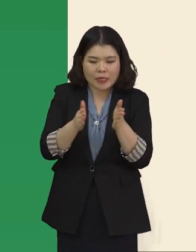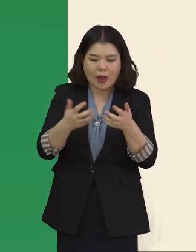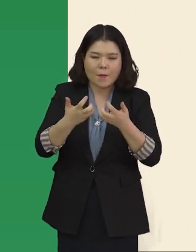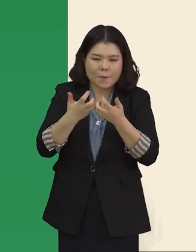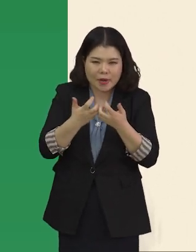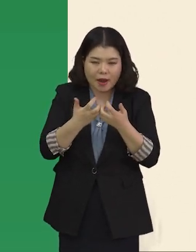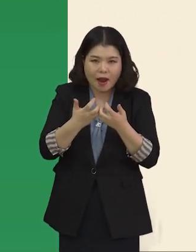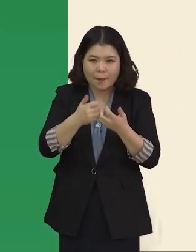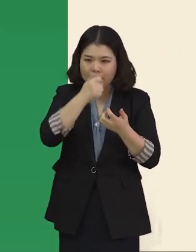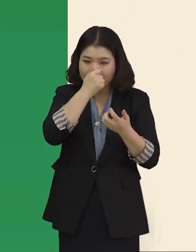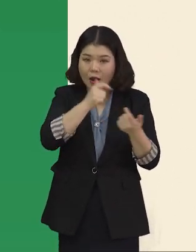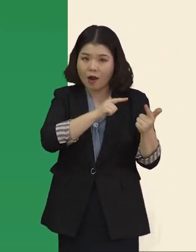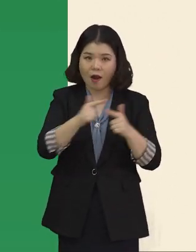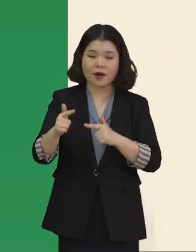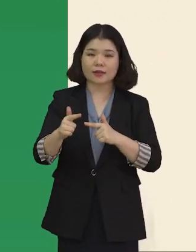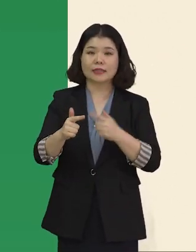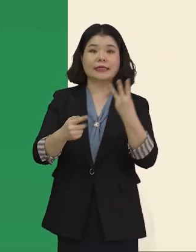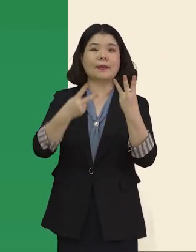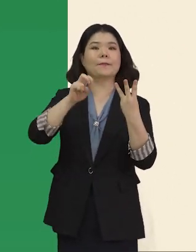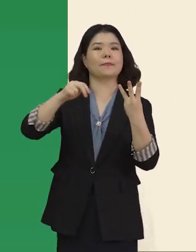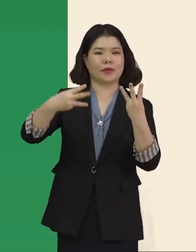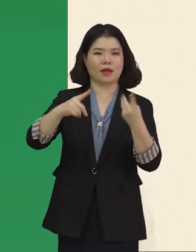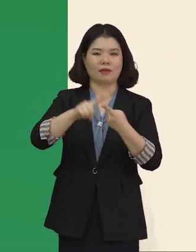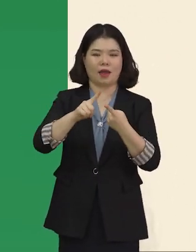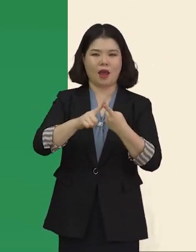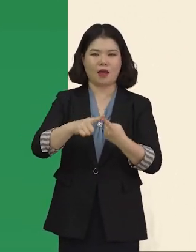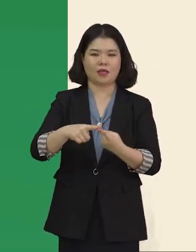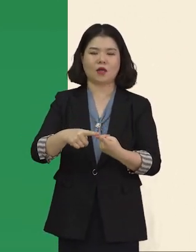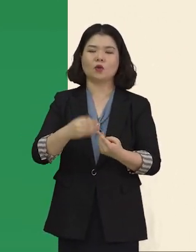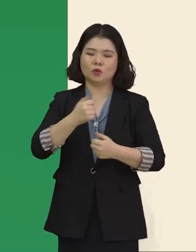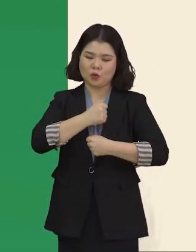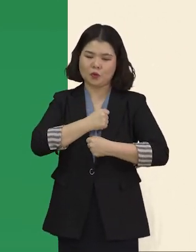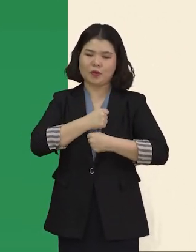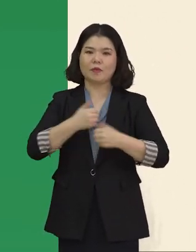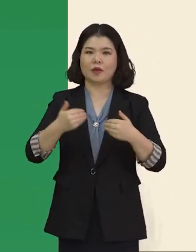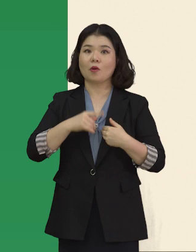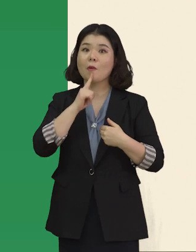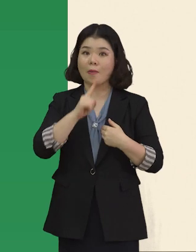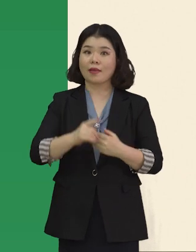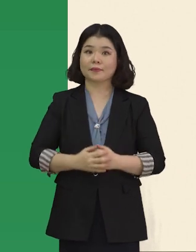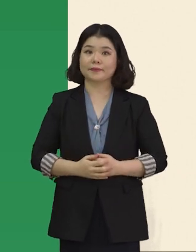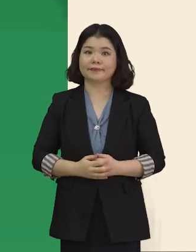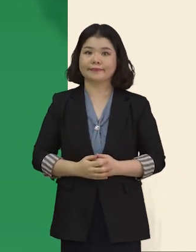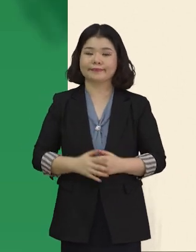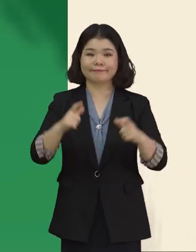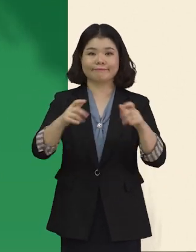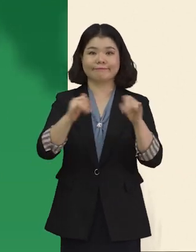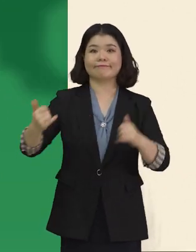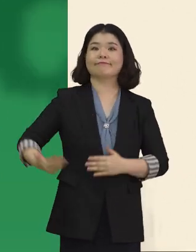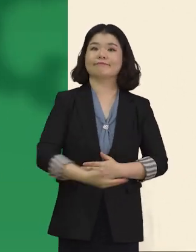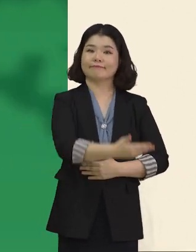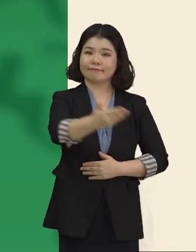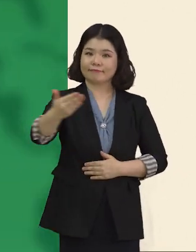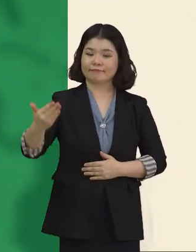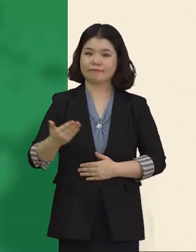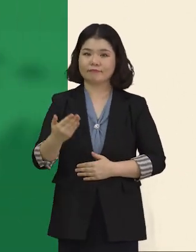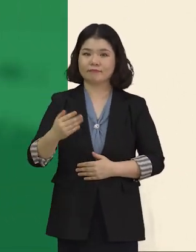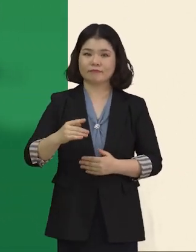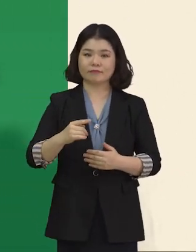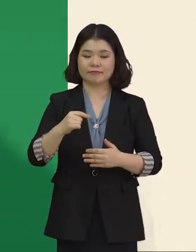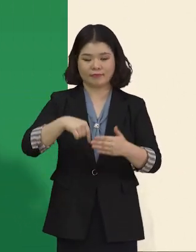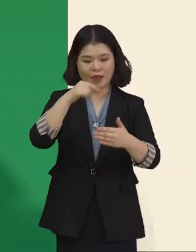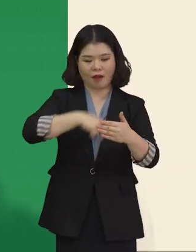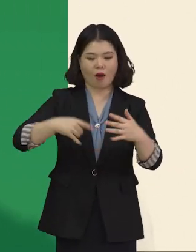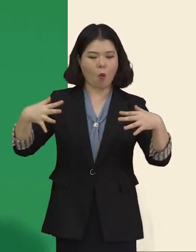밀집, 밀폐, 산밀 환경의 실내 활동에 각별한 주의가 필요하다고 강조하고 있습니다. 구민 여러분께서는 실내